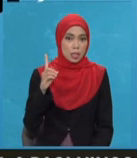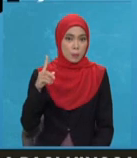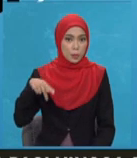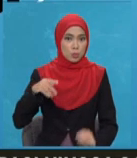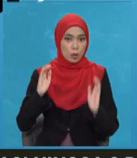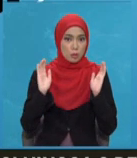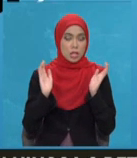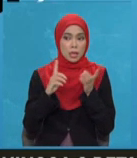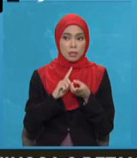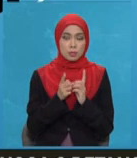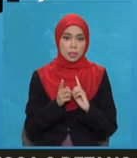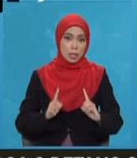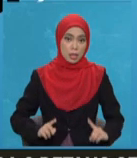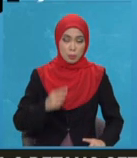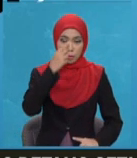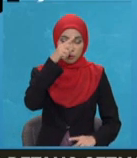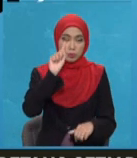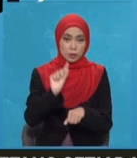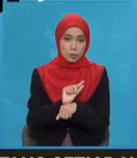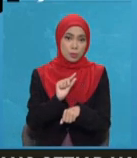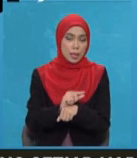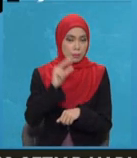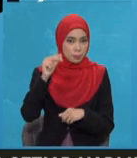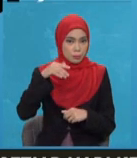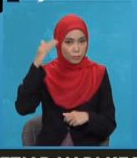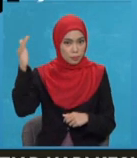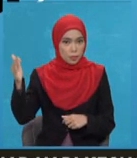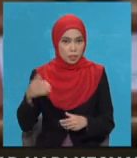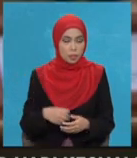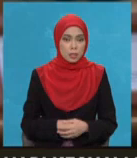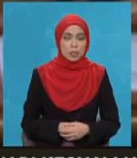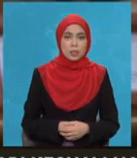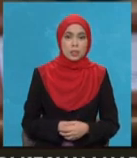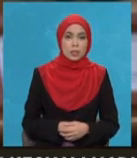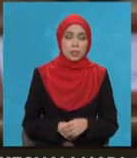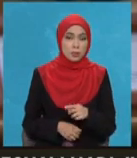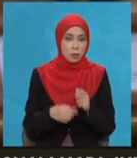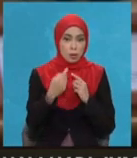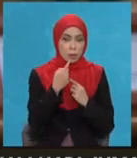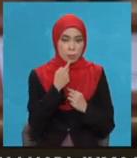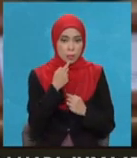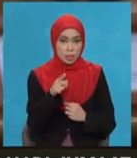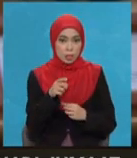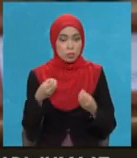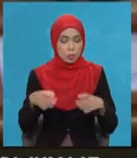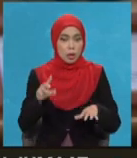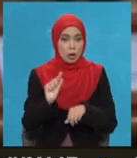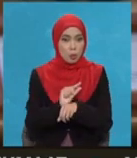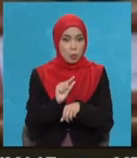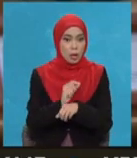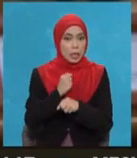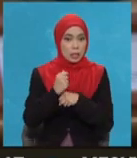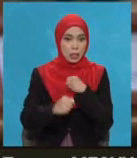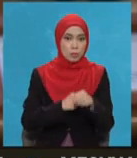Darussalam untuk digunakan sebagian daripada perintah-perintah itu sudah pun berjalan dan juga pakai tahun